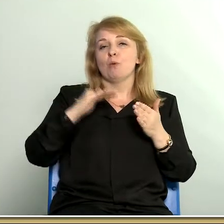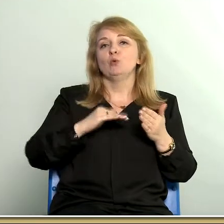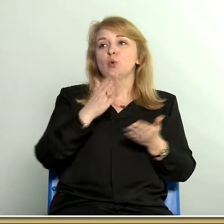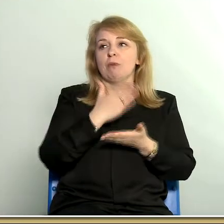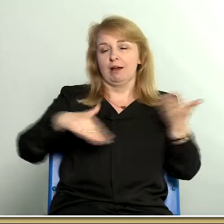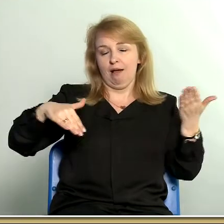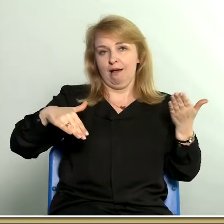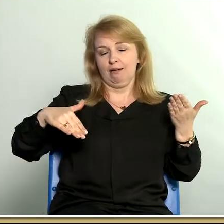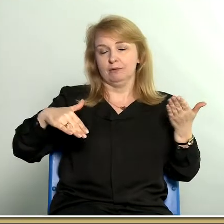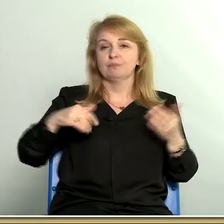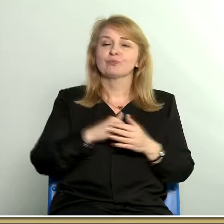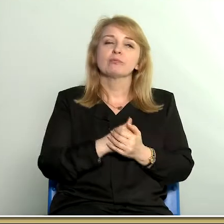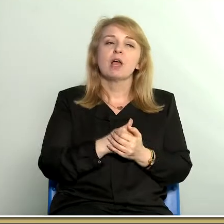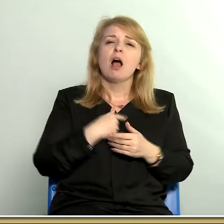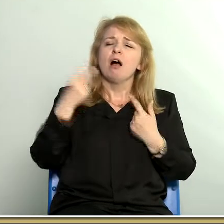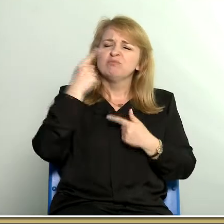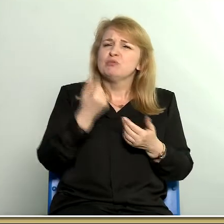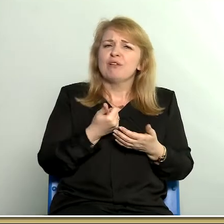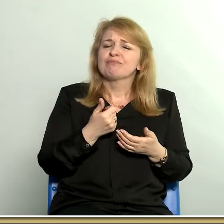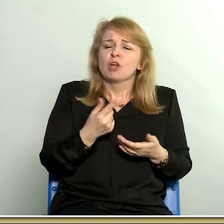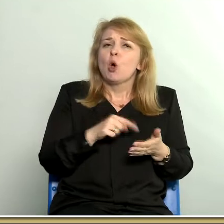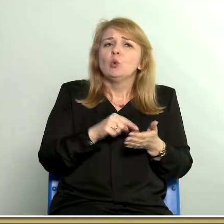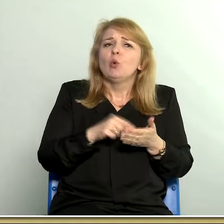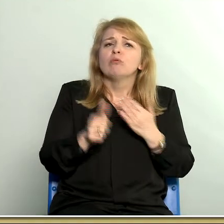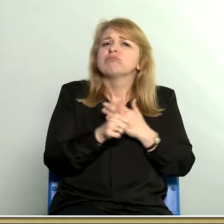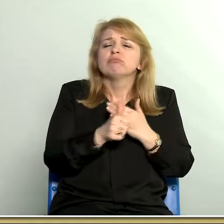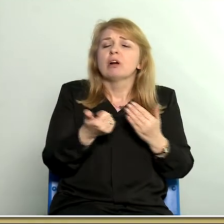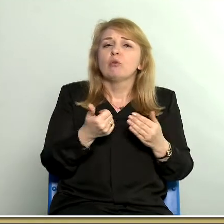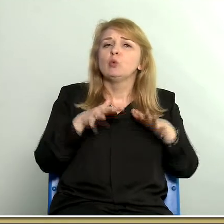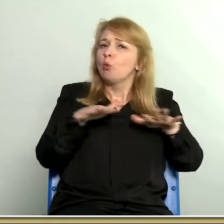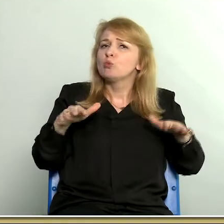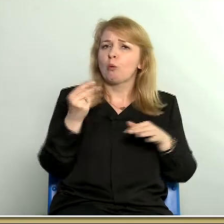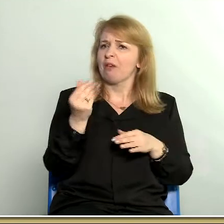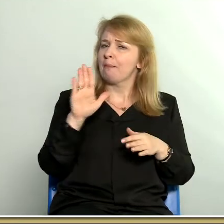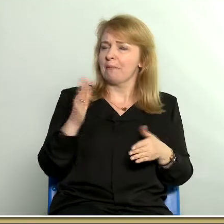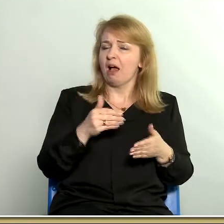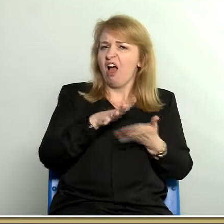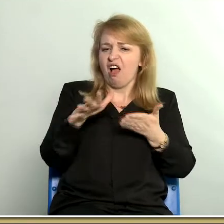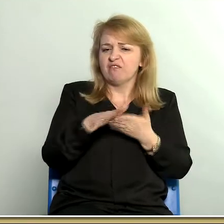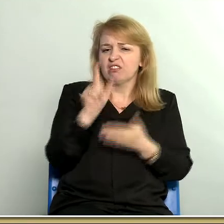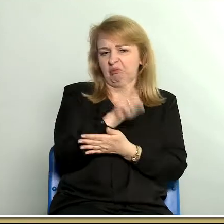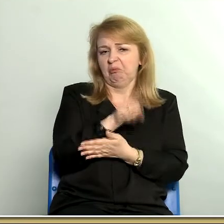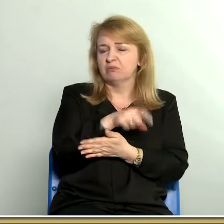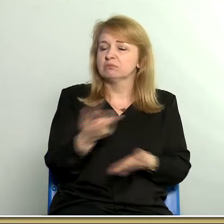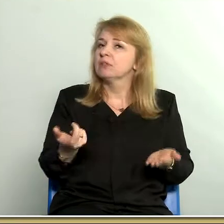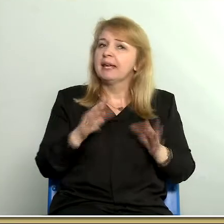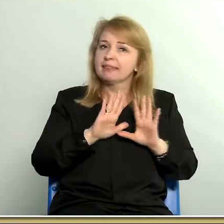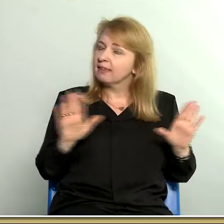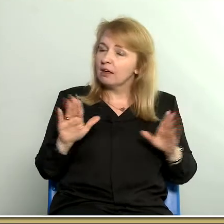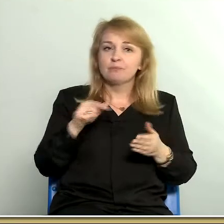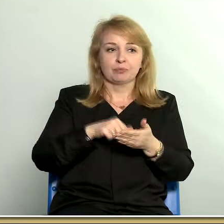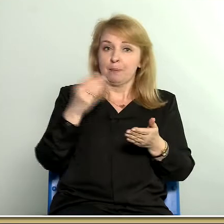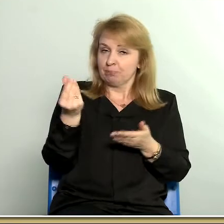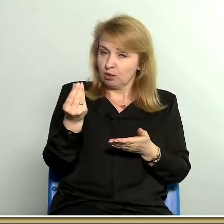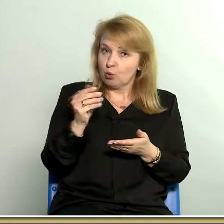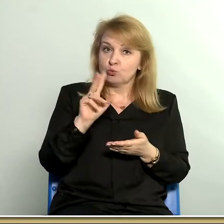Natomiast może nie sztuką jest mieć dużo pieniędzy i wydać je w jakiś sposób, sztuką jest mieć tę kwotę, którą mamy do dyspozycji